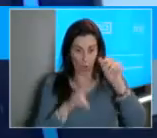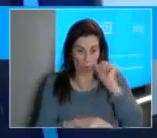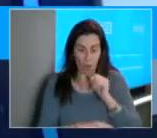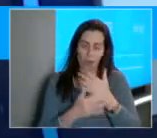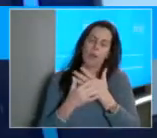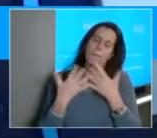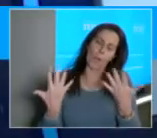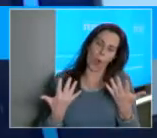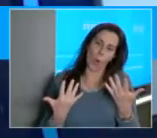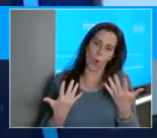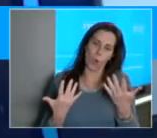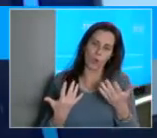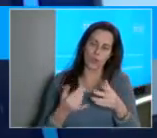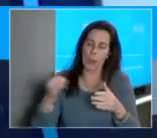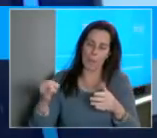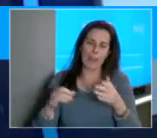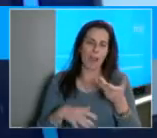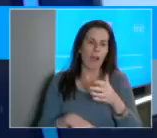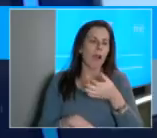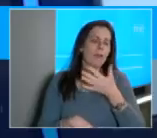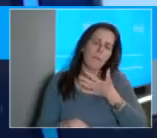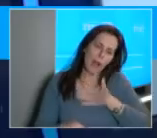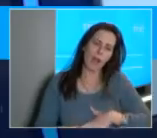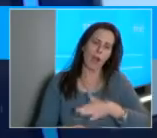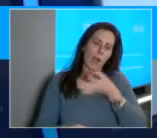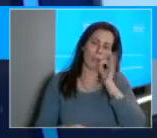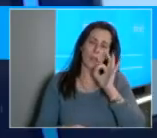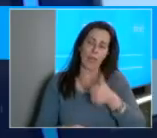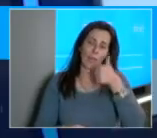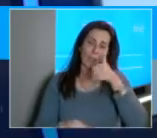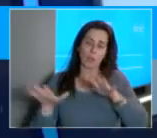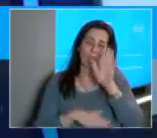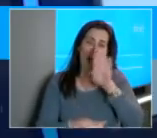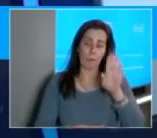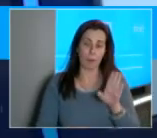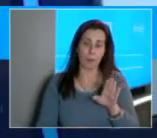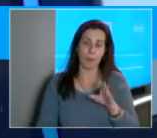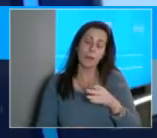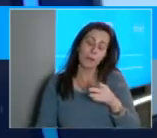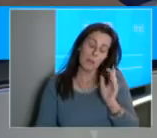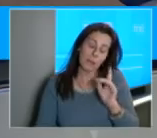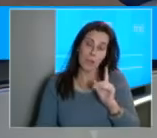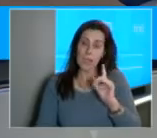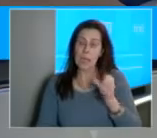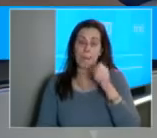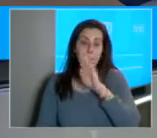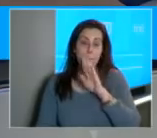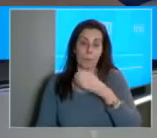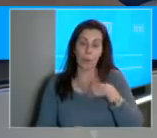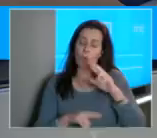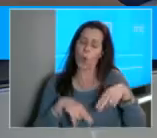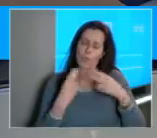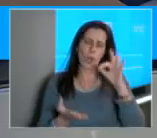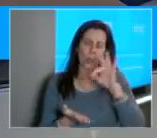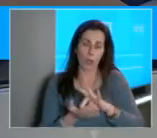מעדיפים, ימינה רוצה ללכת עם ראש הממשלה בנימין נתניהו. רוצה ללכת עם ראש הממשלה. אם ראש הממשלה, אנחנו חוזרים עוד